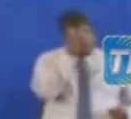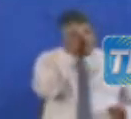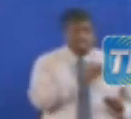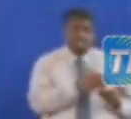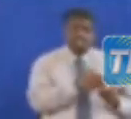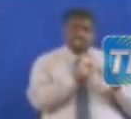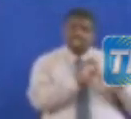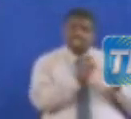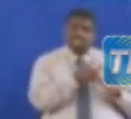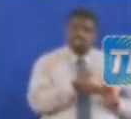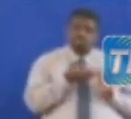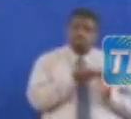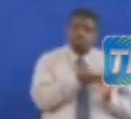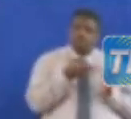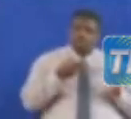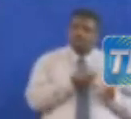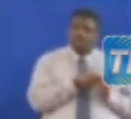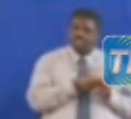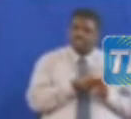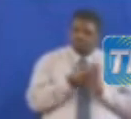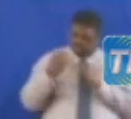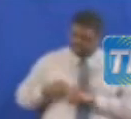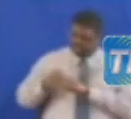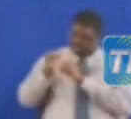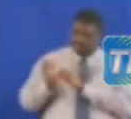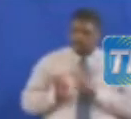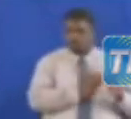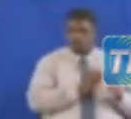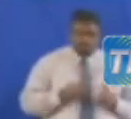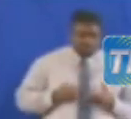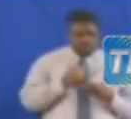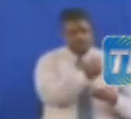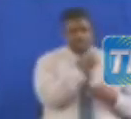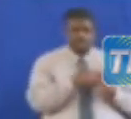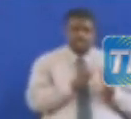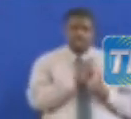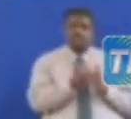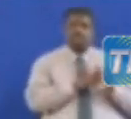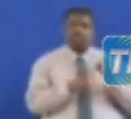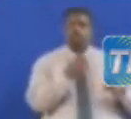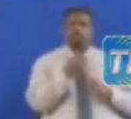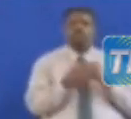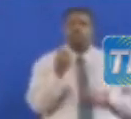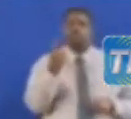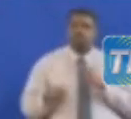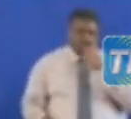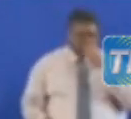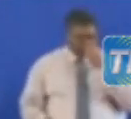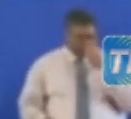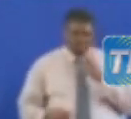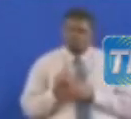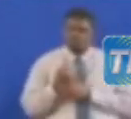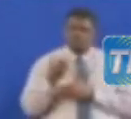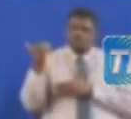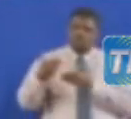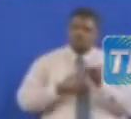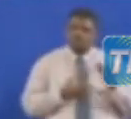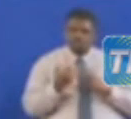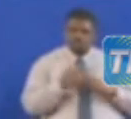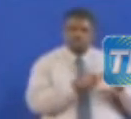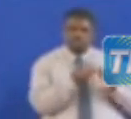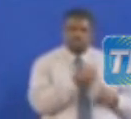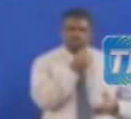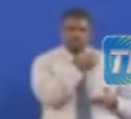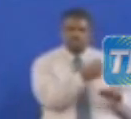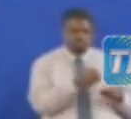zihakikishe zinaratibu uombaji wa fedha za utekelezaji wa mpango na bajeti katika halmashauri kwa mara moja kulingana na waraka wa utekelezaji